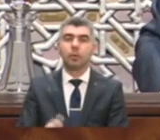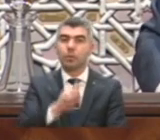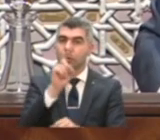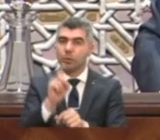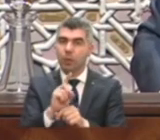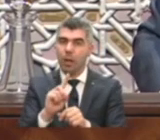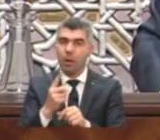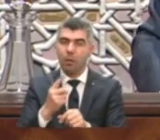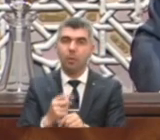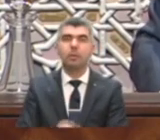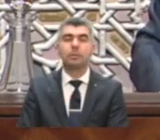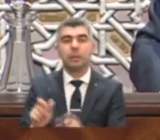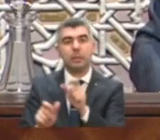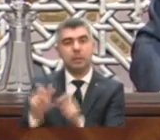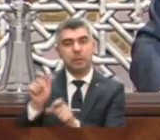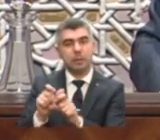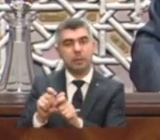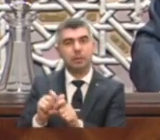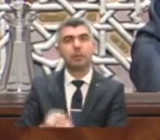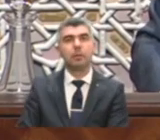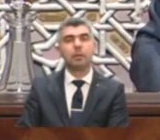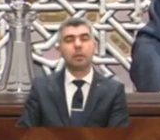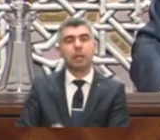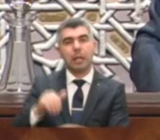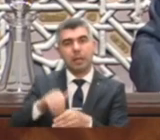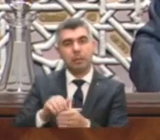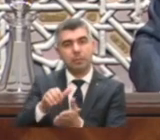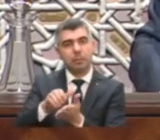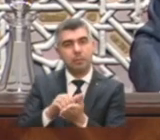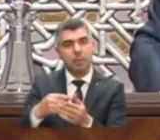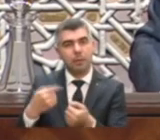الأول للسيدات السادة النواب محترمين عن فريق الأصالة والمعاصرة.